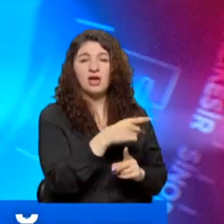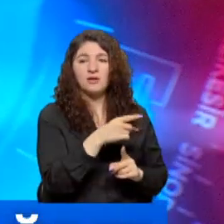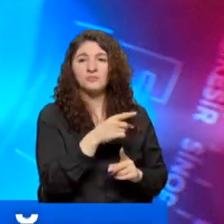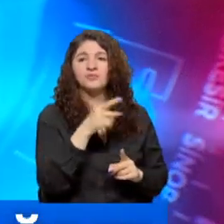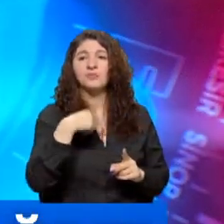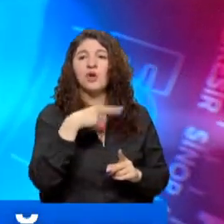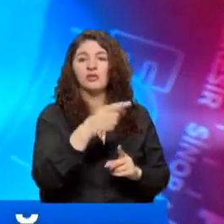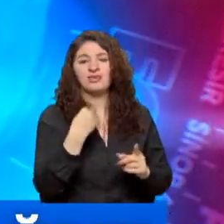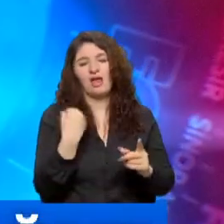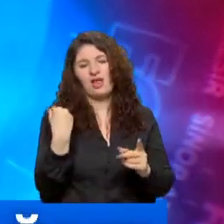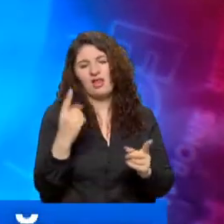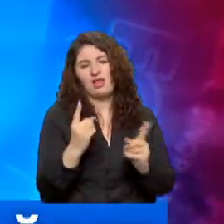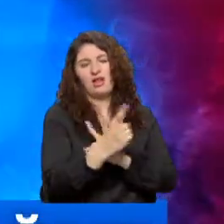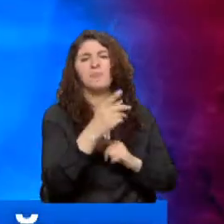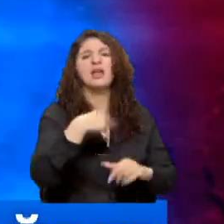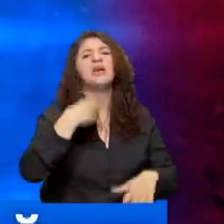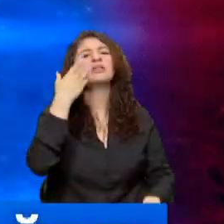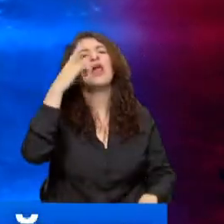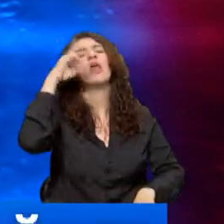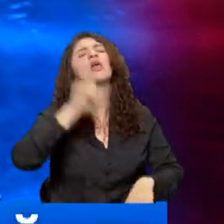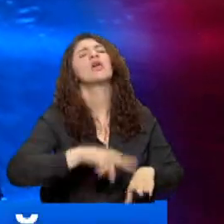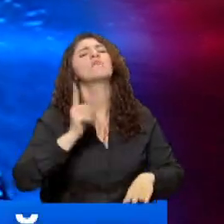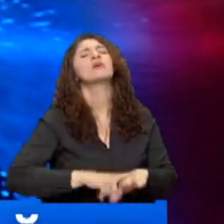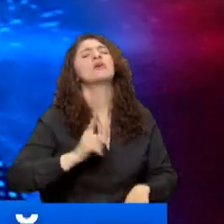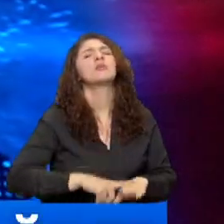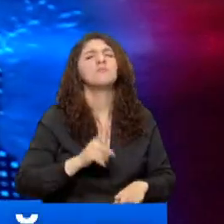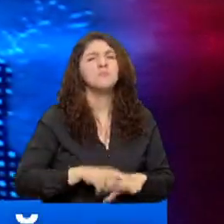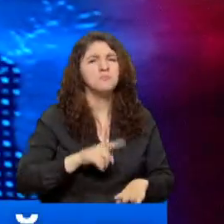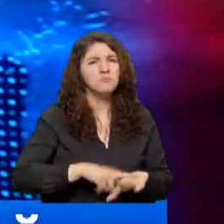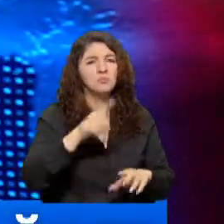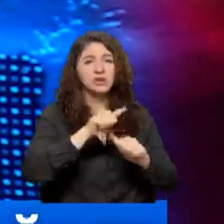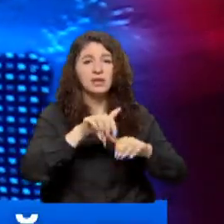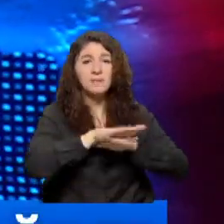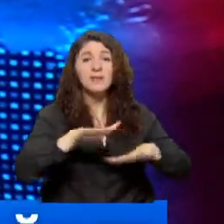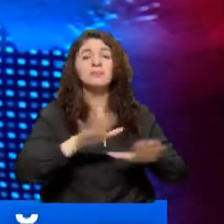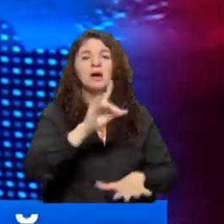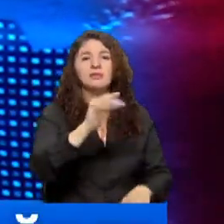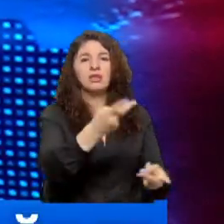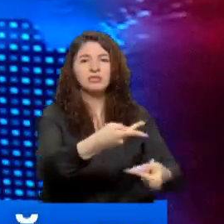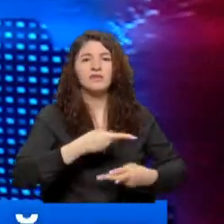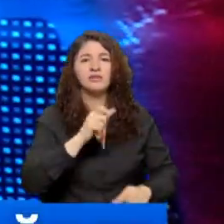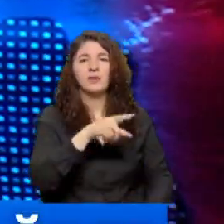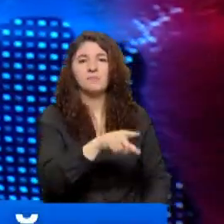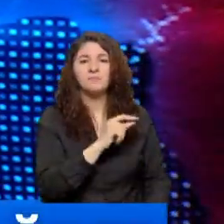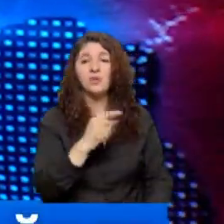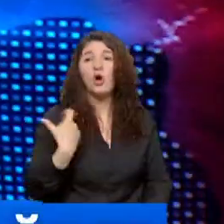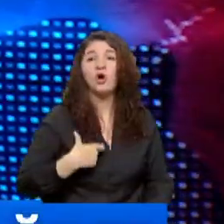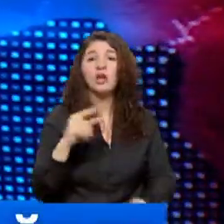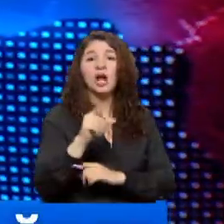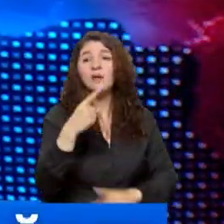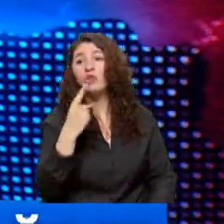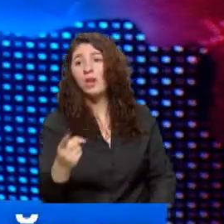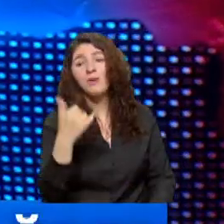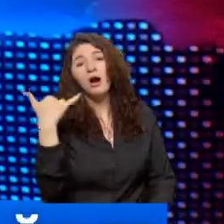ya ben onun yerinde olsam bizi izleyen eminim bir kerede ve bu yayın biter bitmez Sizi davet ederim özel